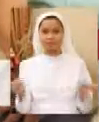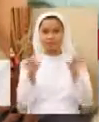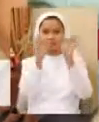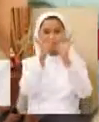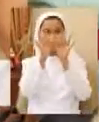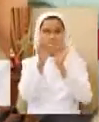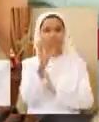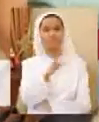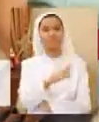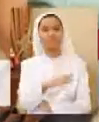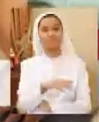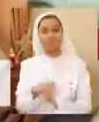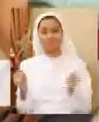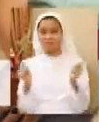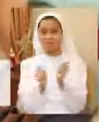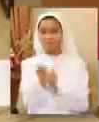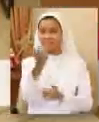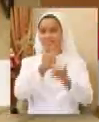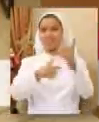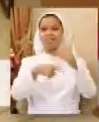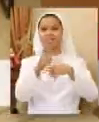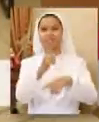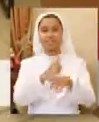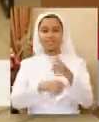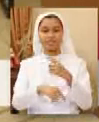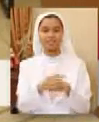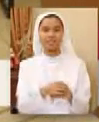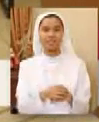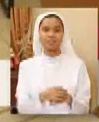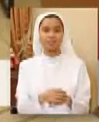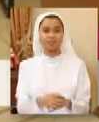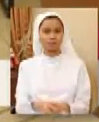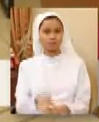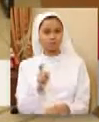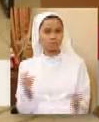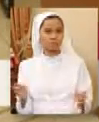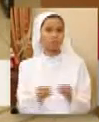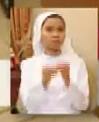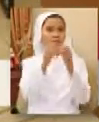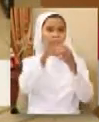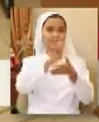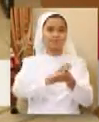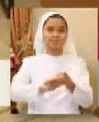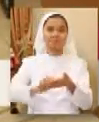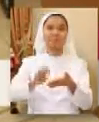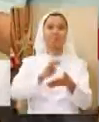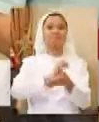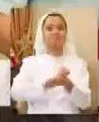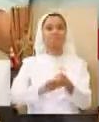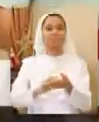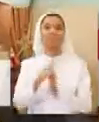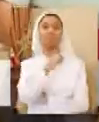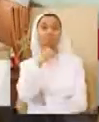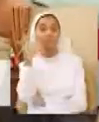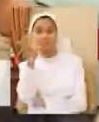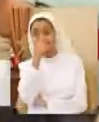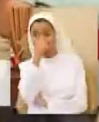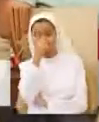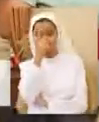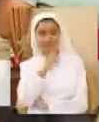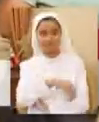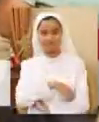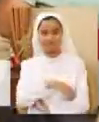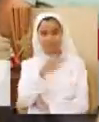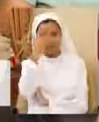sign language. Sign language? Without songs. Ay, galing. Pero dapat mag-train ko tayo, sister. Si Father Louis. Father Louis. Father Louis dati.